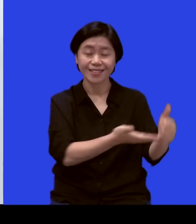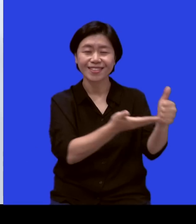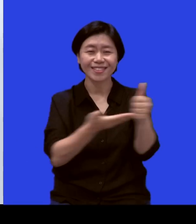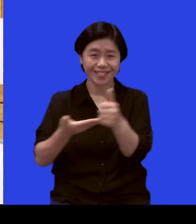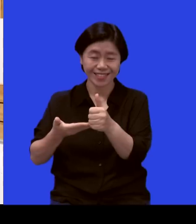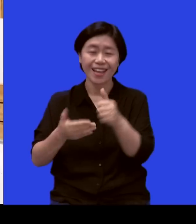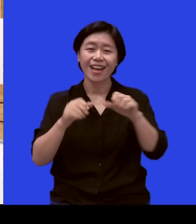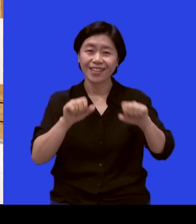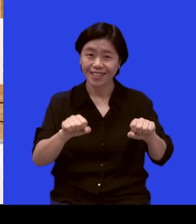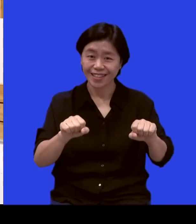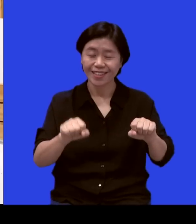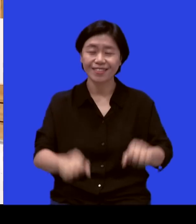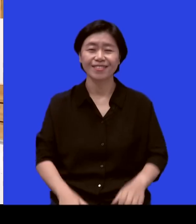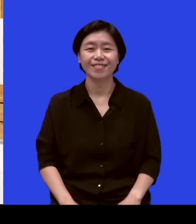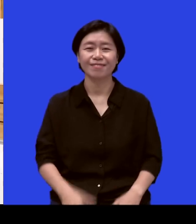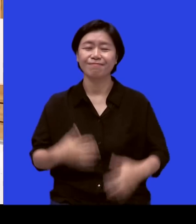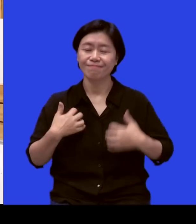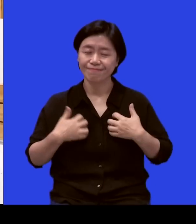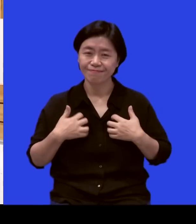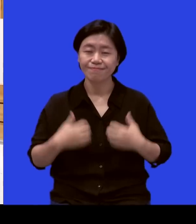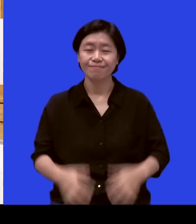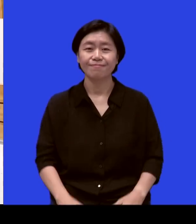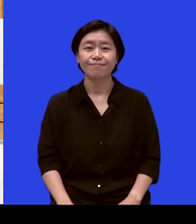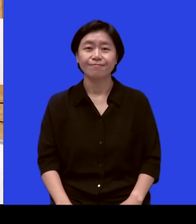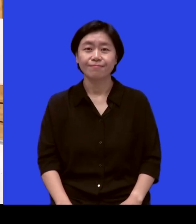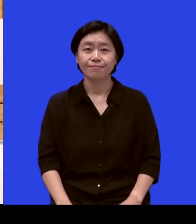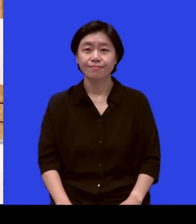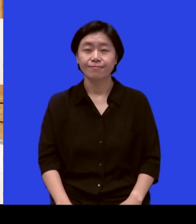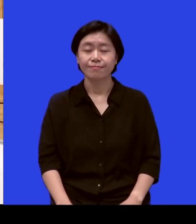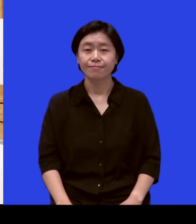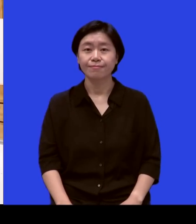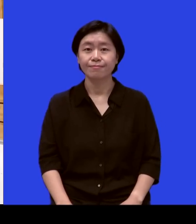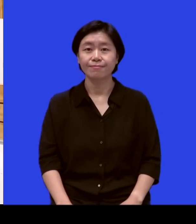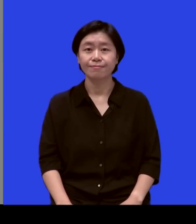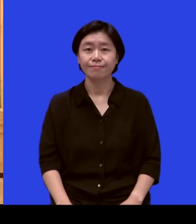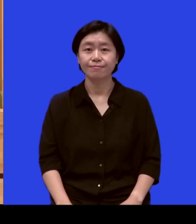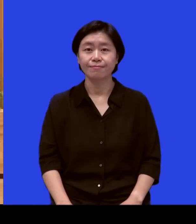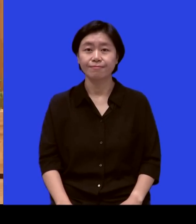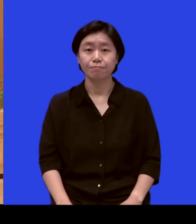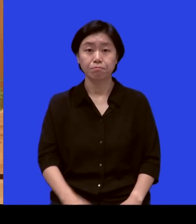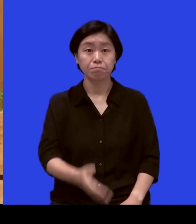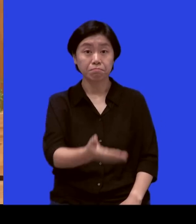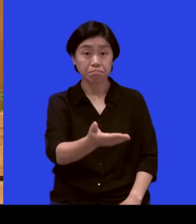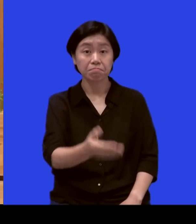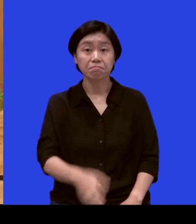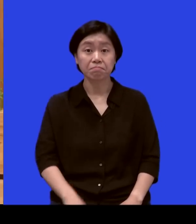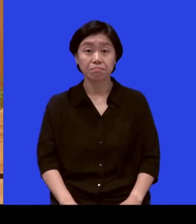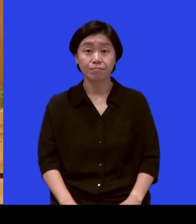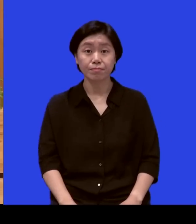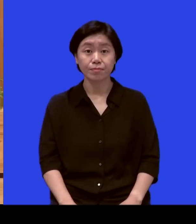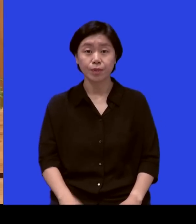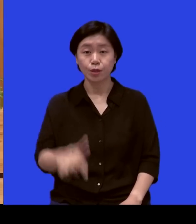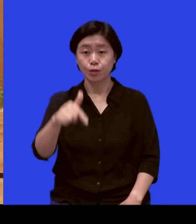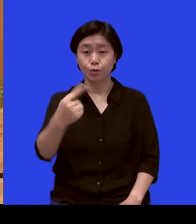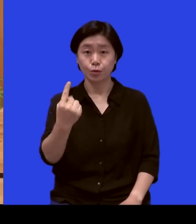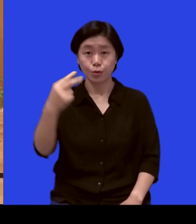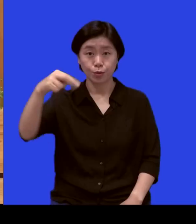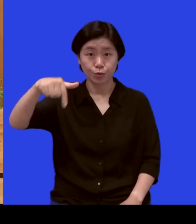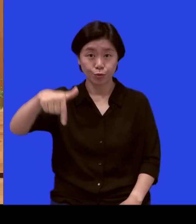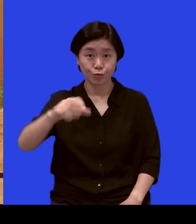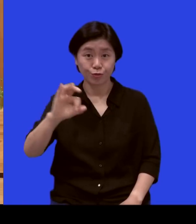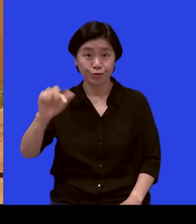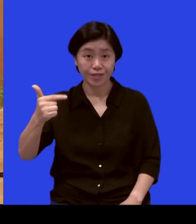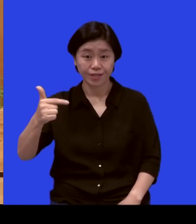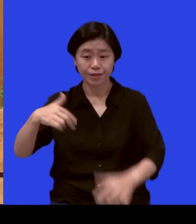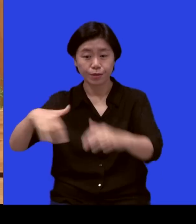안녕하세요. 네, 안녕하세요. 반갑습니다. 네. 목사님 그 노숙인들과 농사를 또